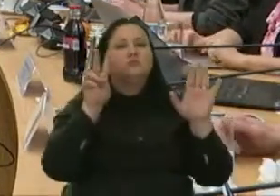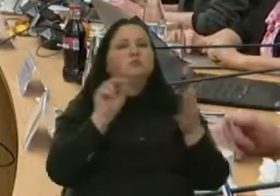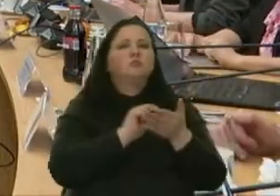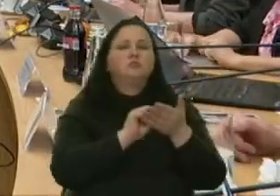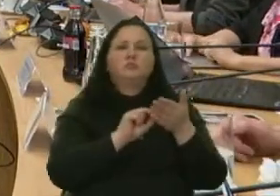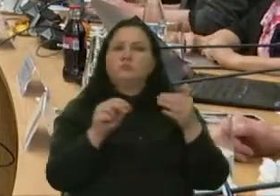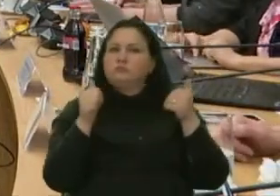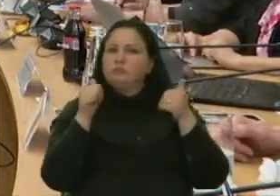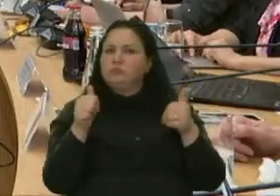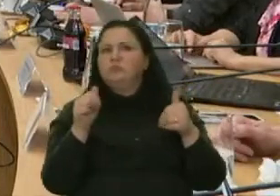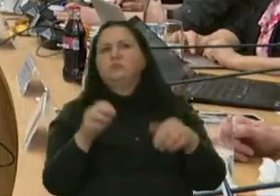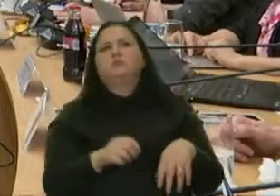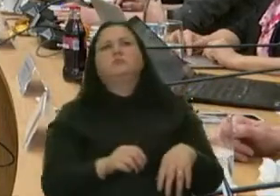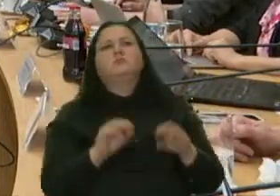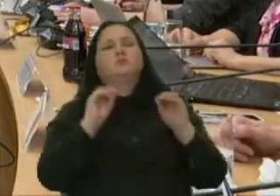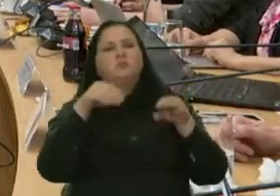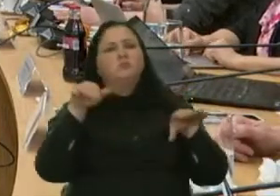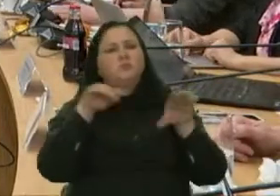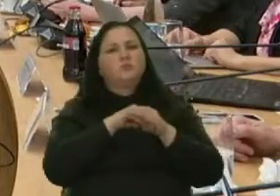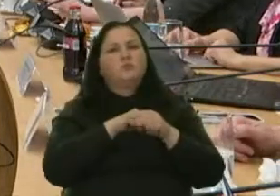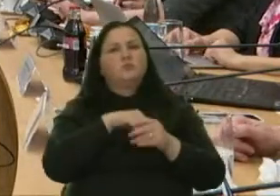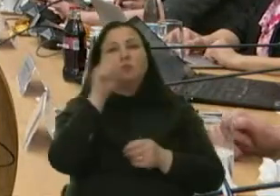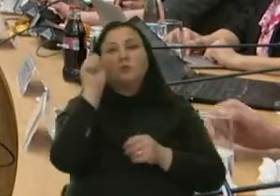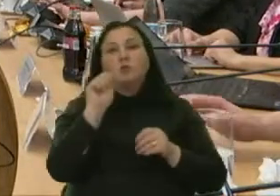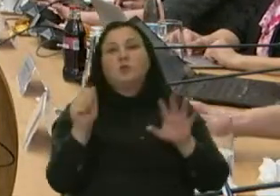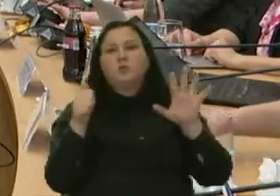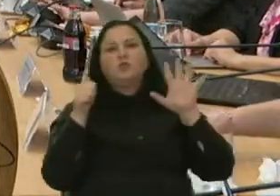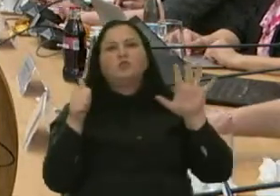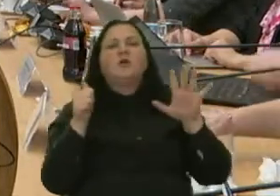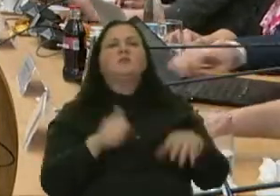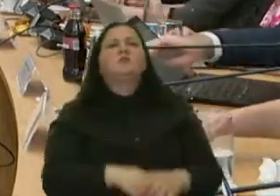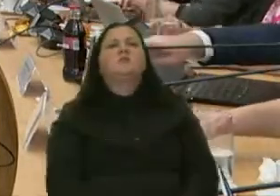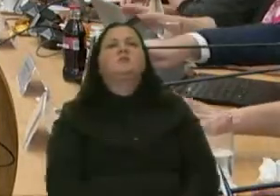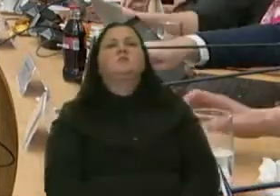juridică Avis favorabil supun la vot proiectul numărul